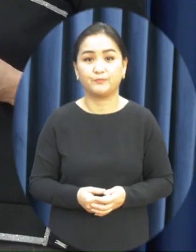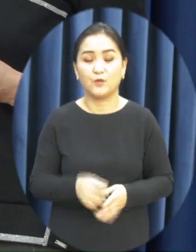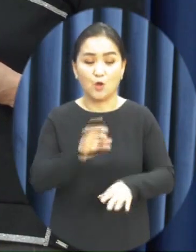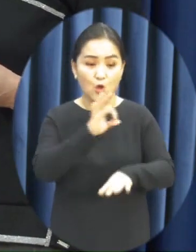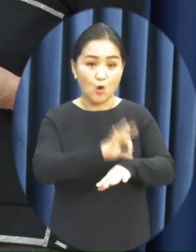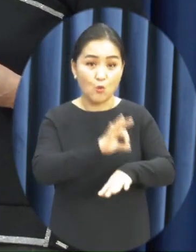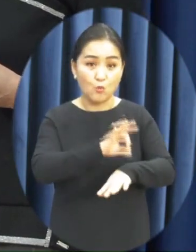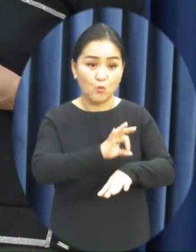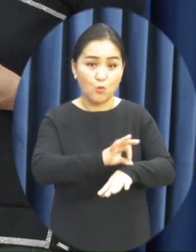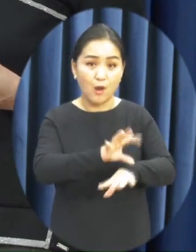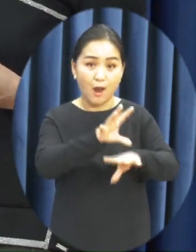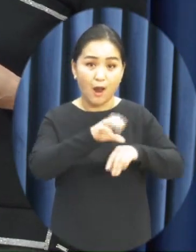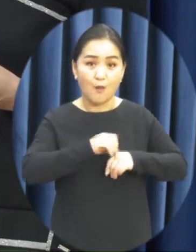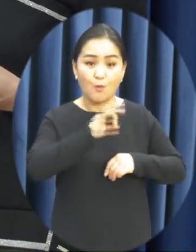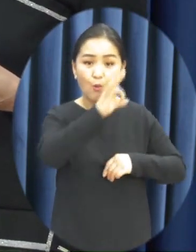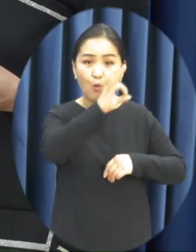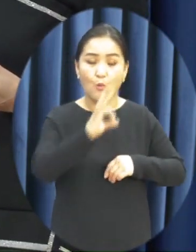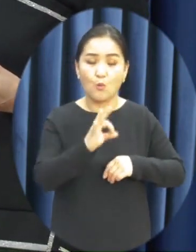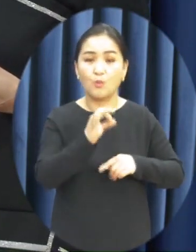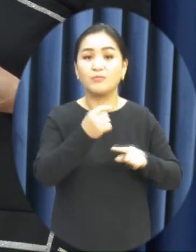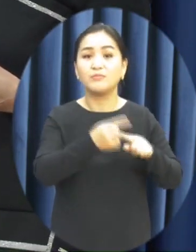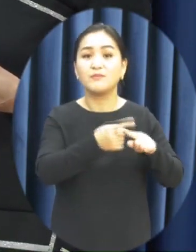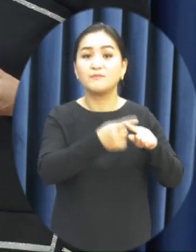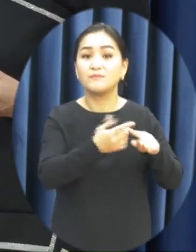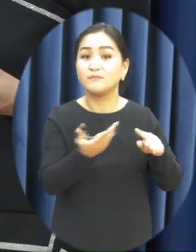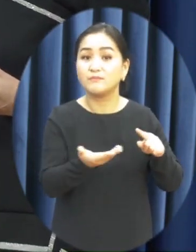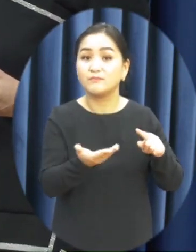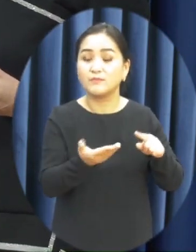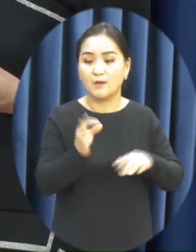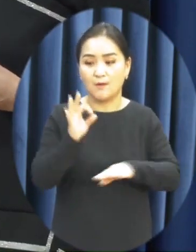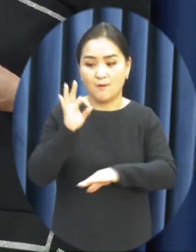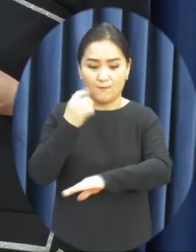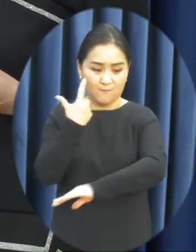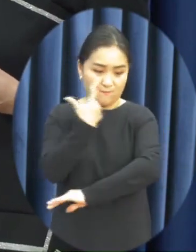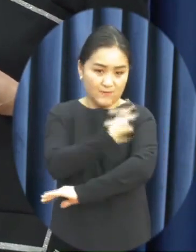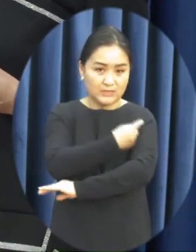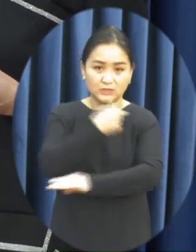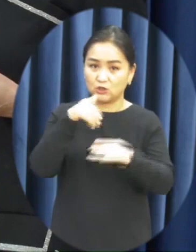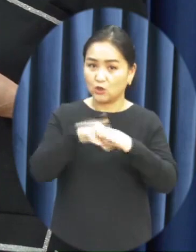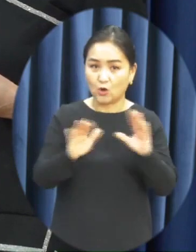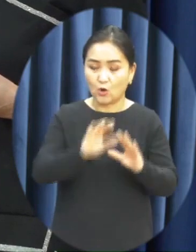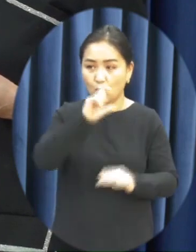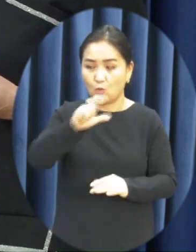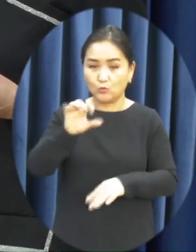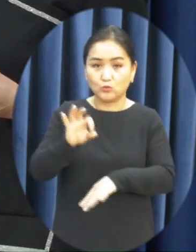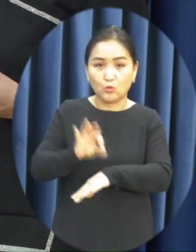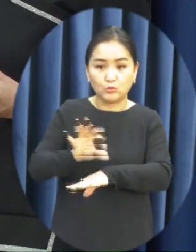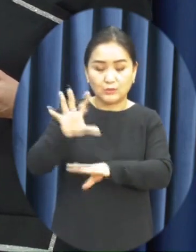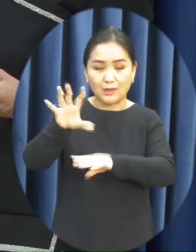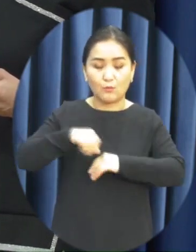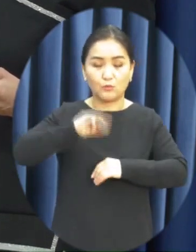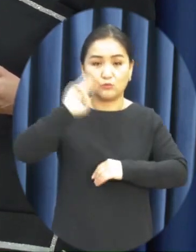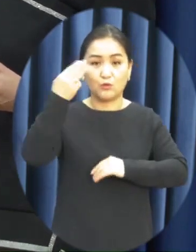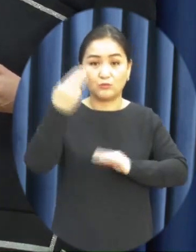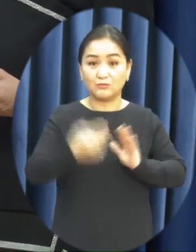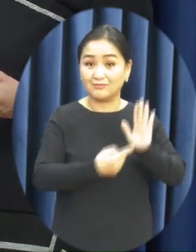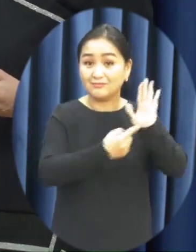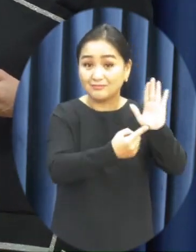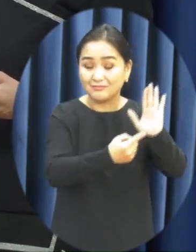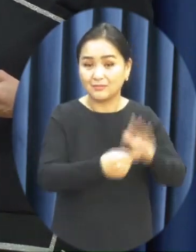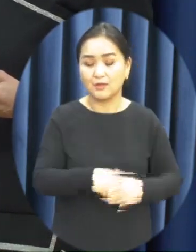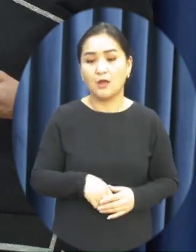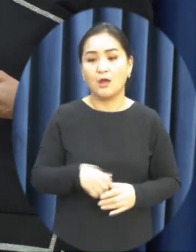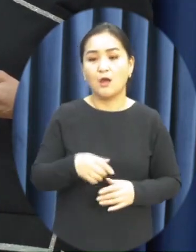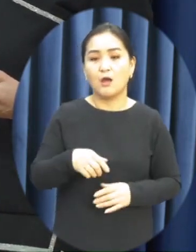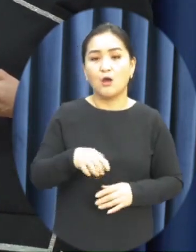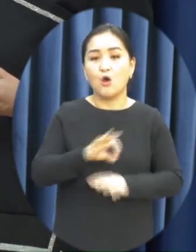ཡོག